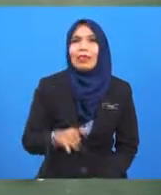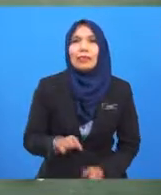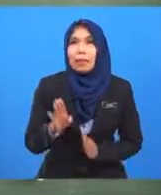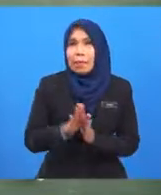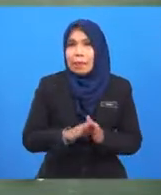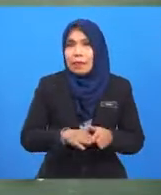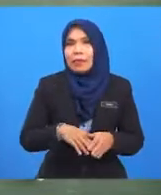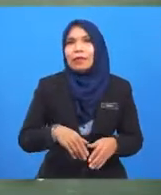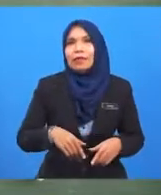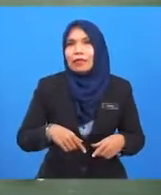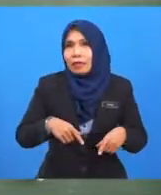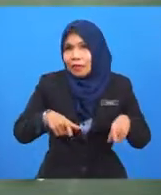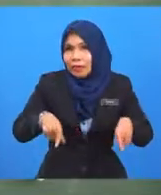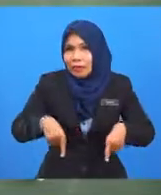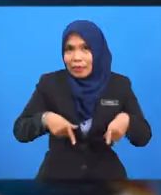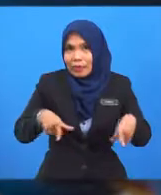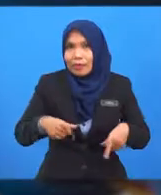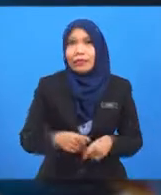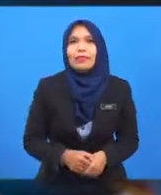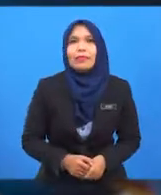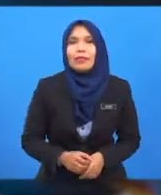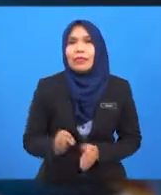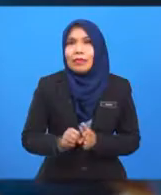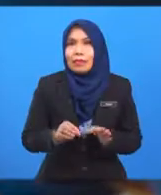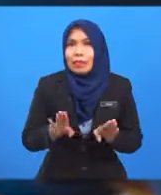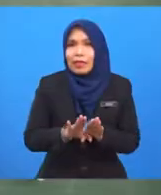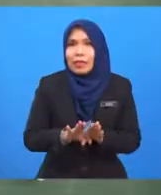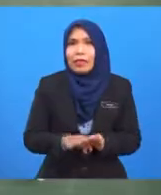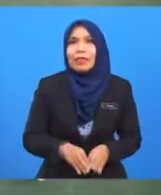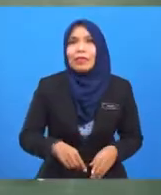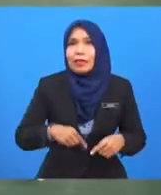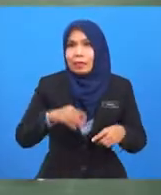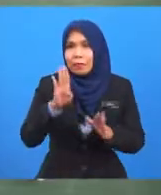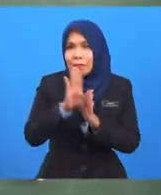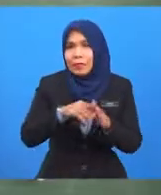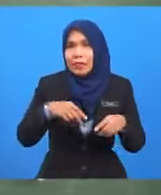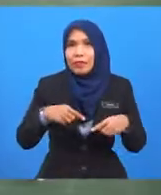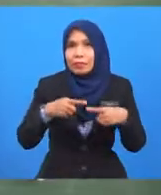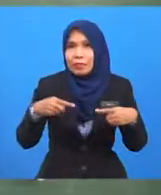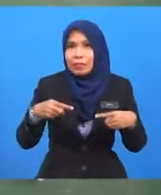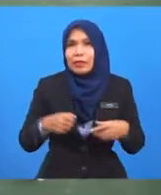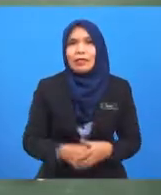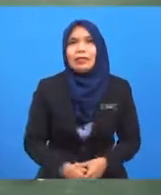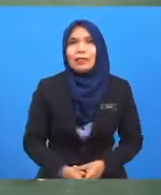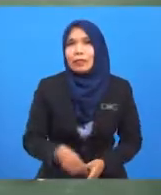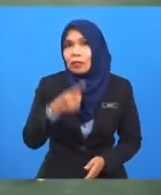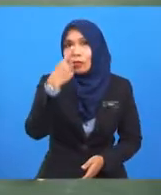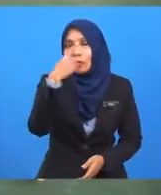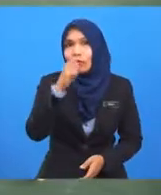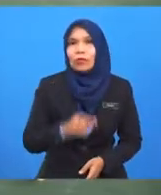sebagai bebenang. Skru digunakan untuk